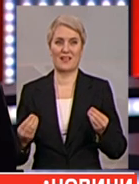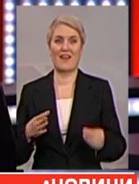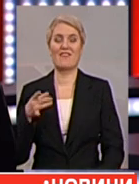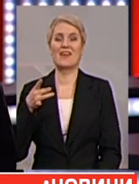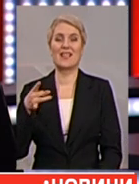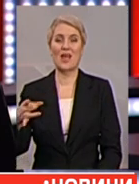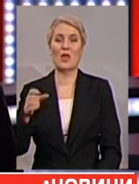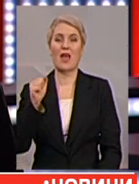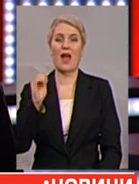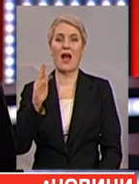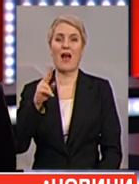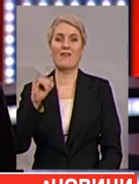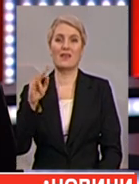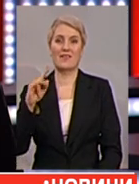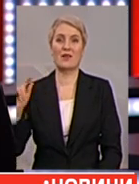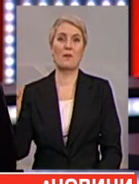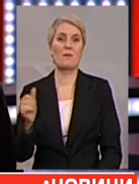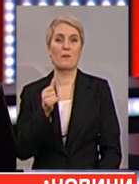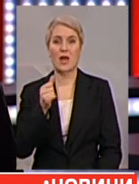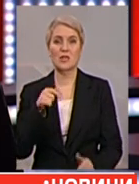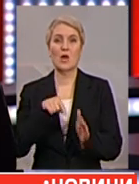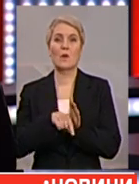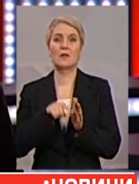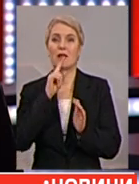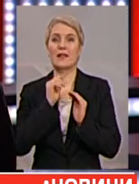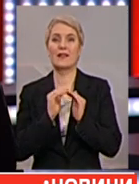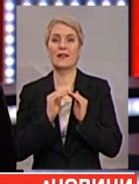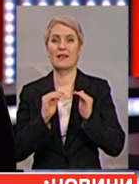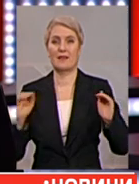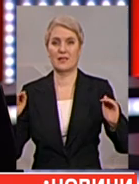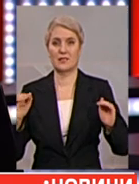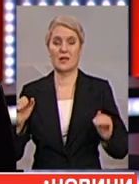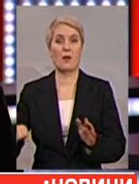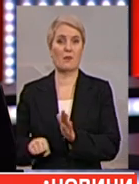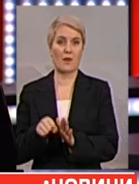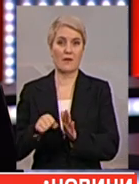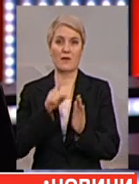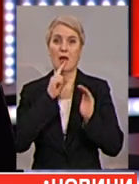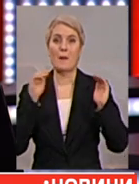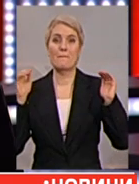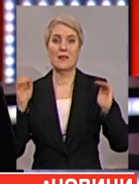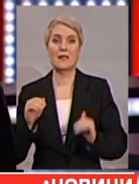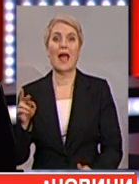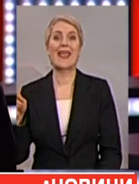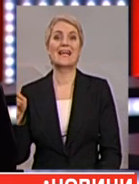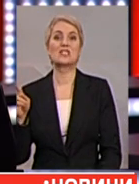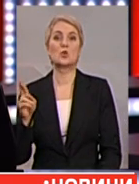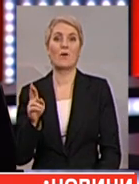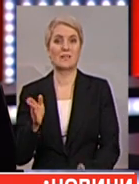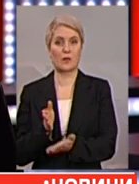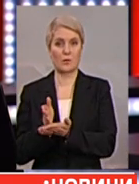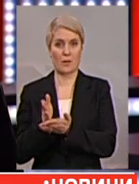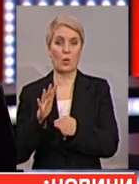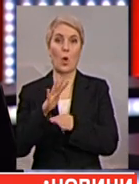У районі Авдіївки перші ознаки тиші. За даними Генштабу, проросійські бойовики притихли на Ясинуватському напрямку. А от